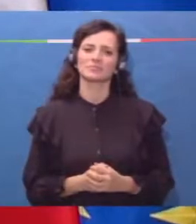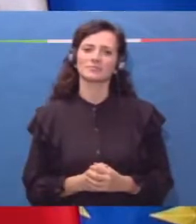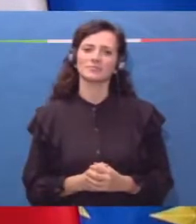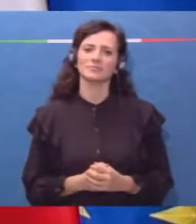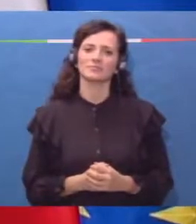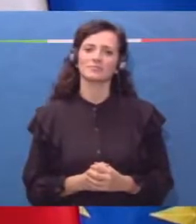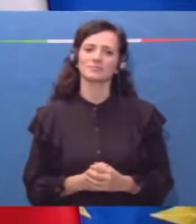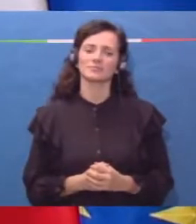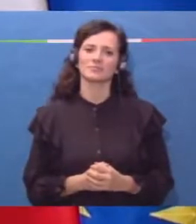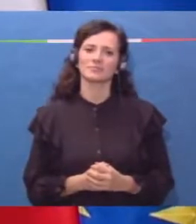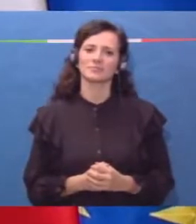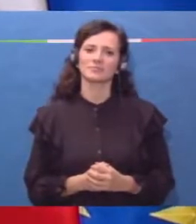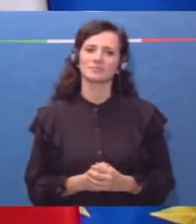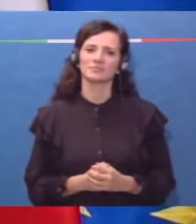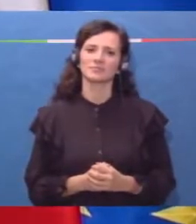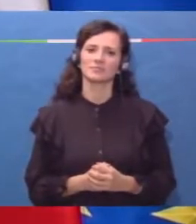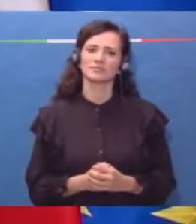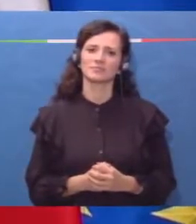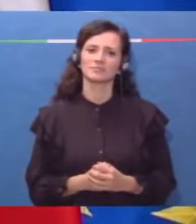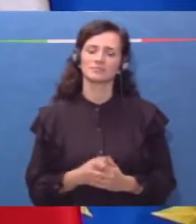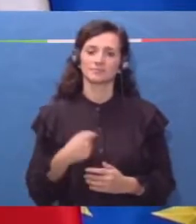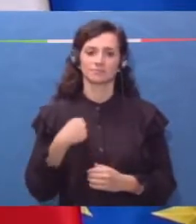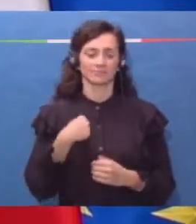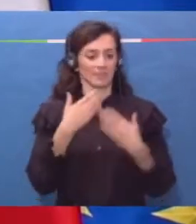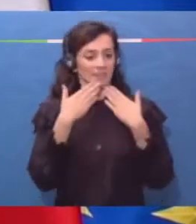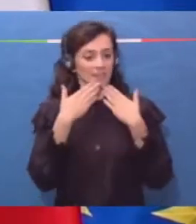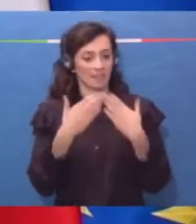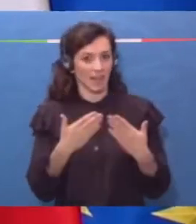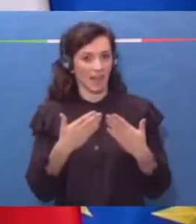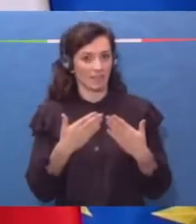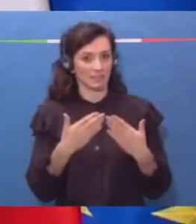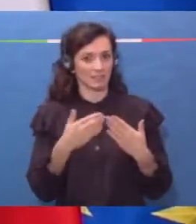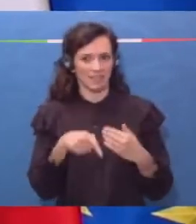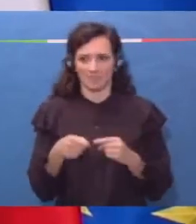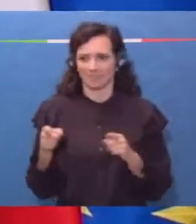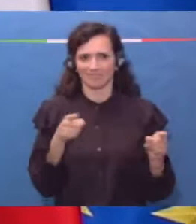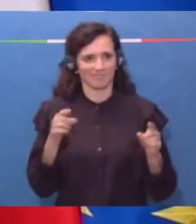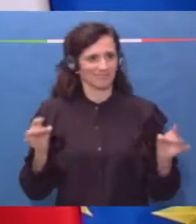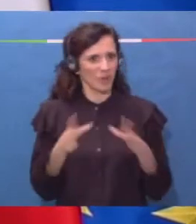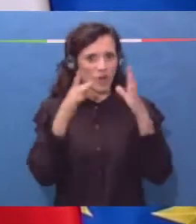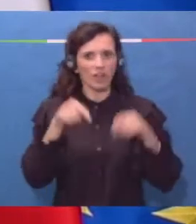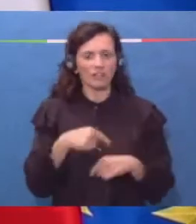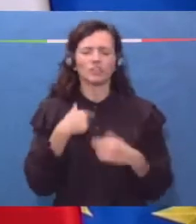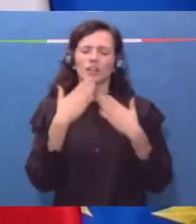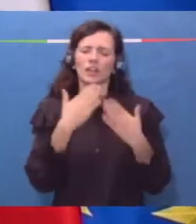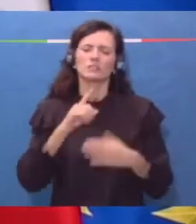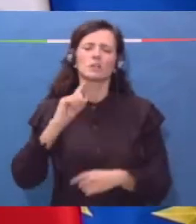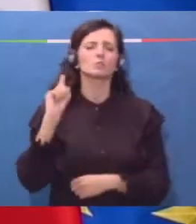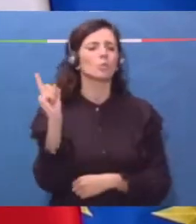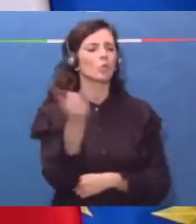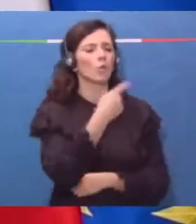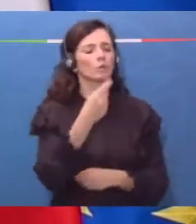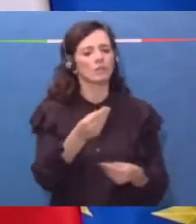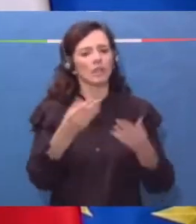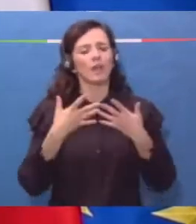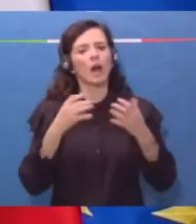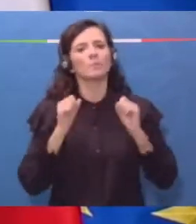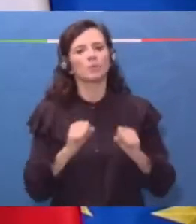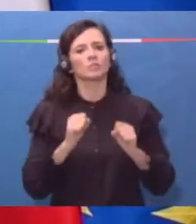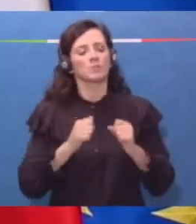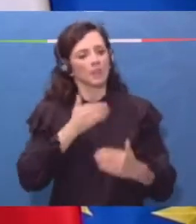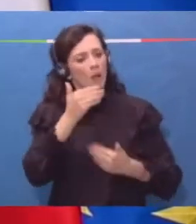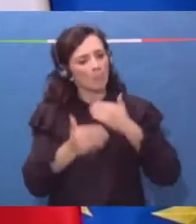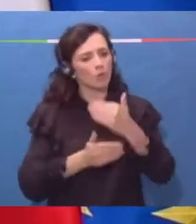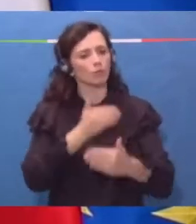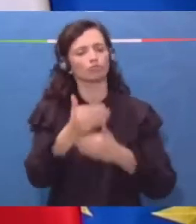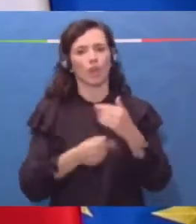Ringrazio in questa occasione tutti coloro che hanno consentito tutto questo processo.